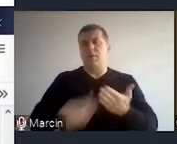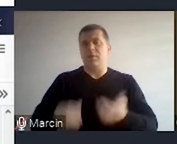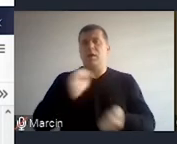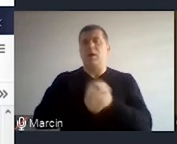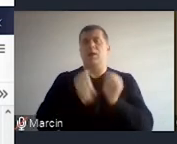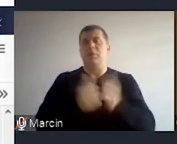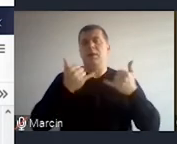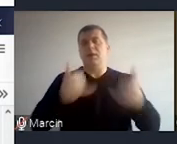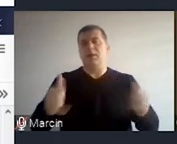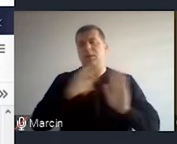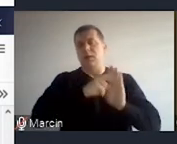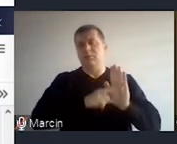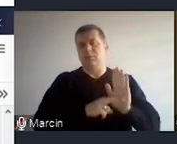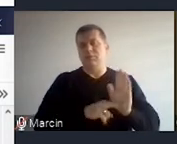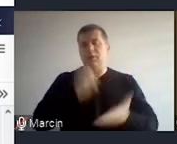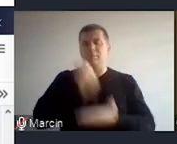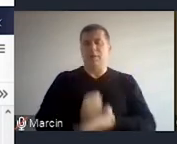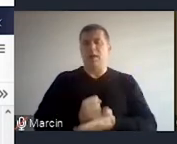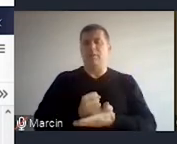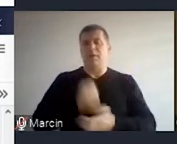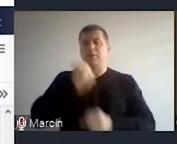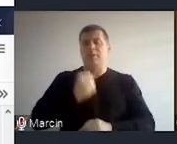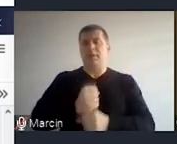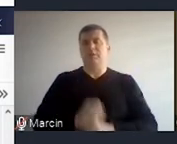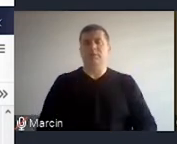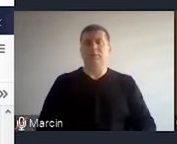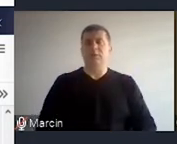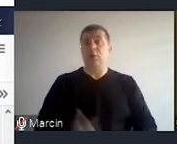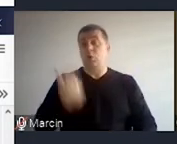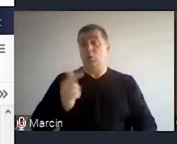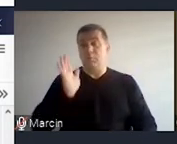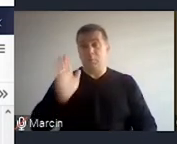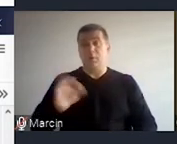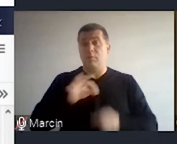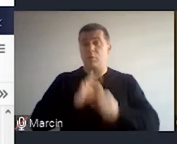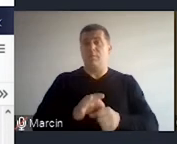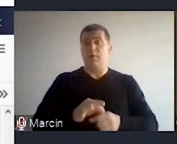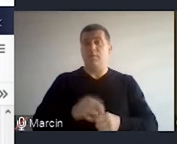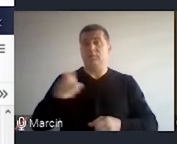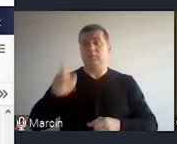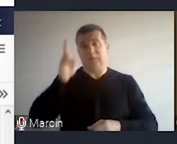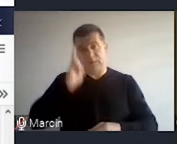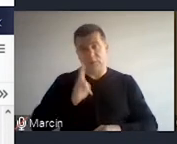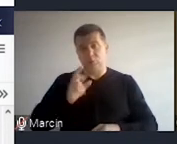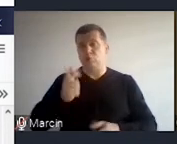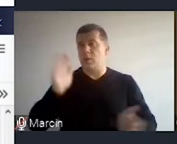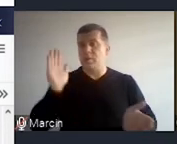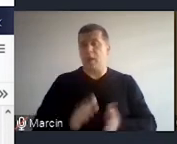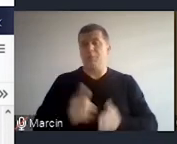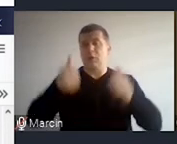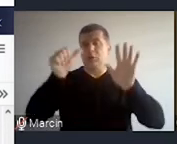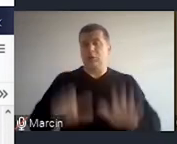albo w innych przepisach prawa pracy. Po drugie, mają być wprowadzone w instytucji co najmniej